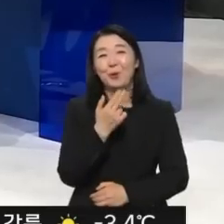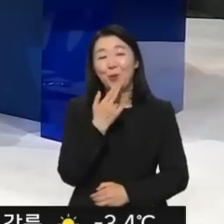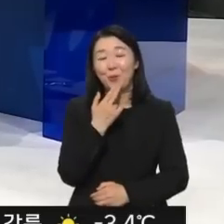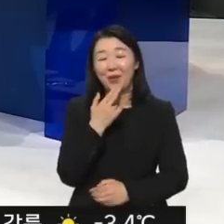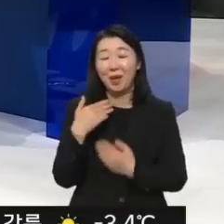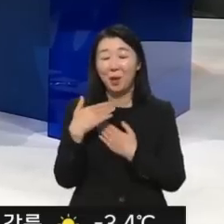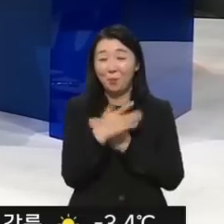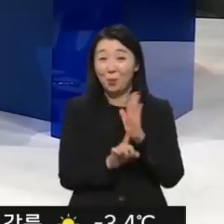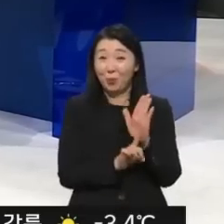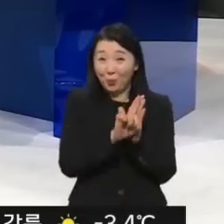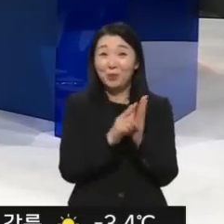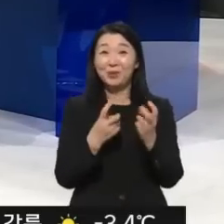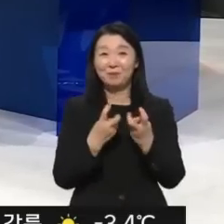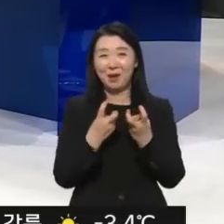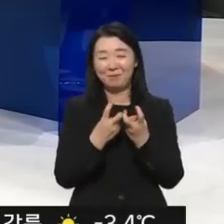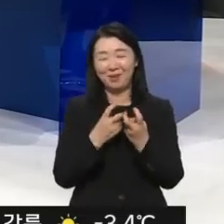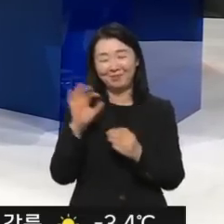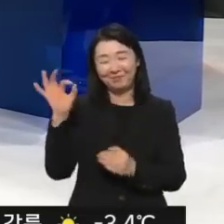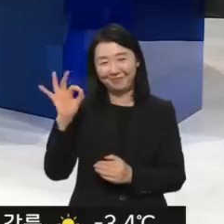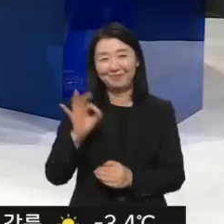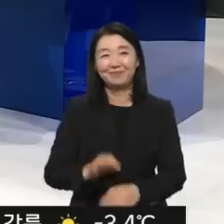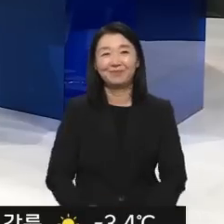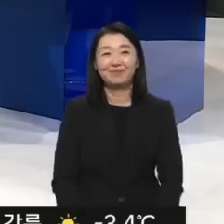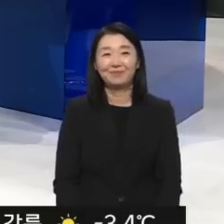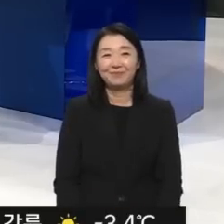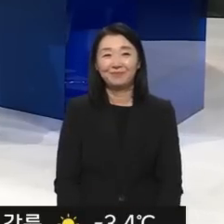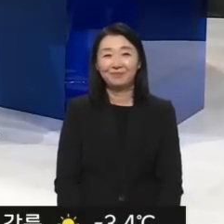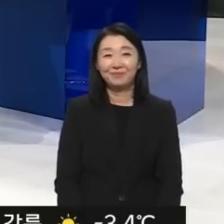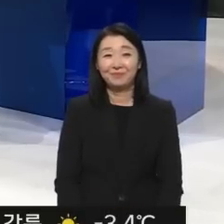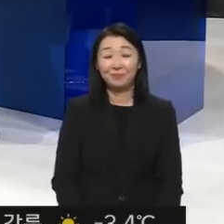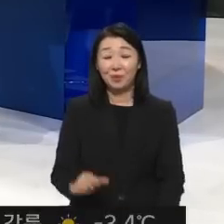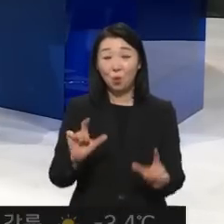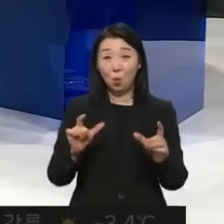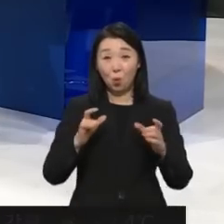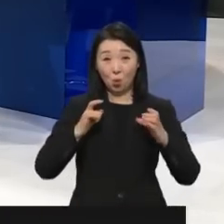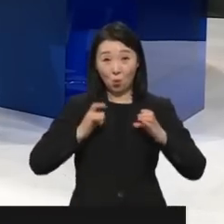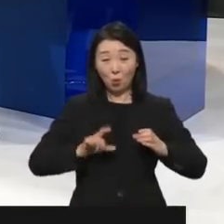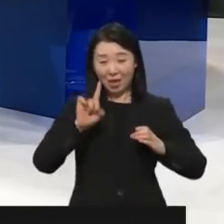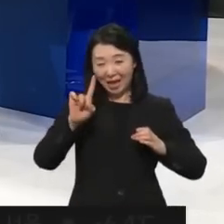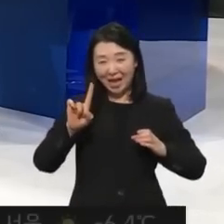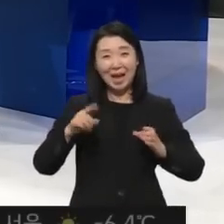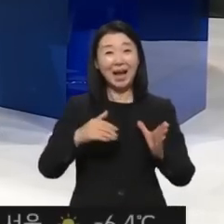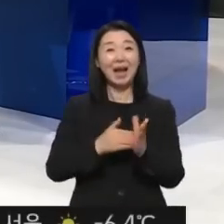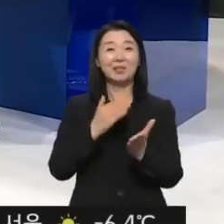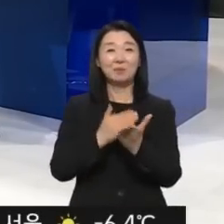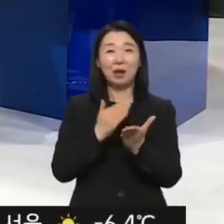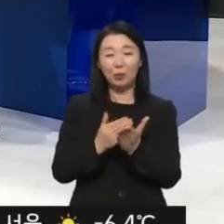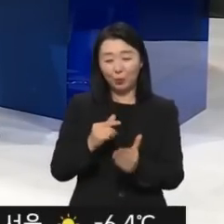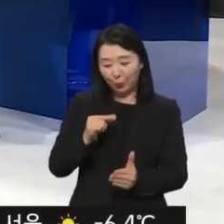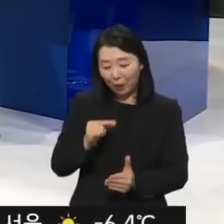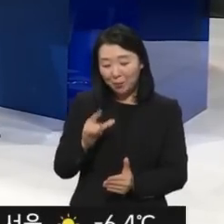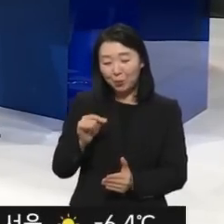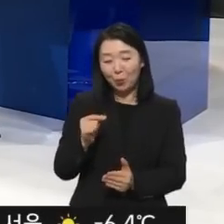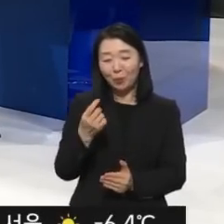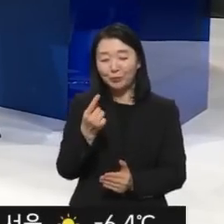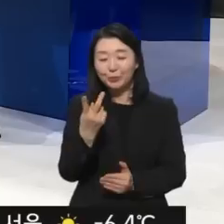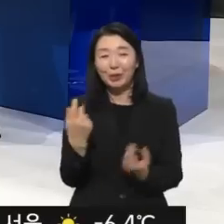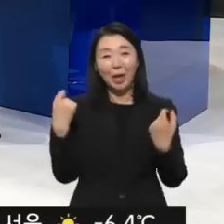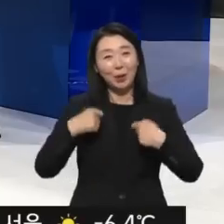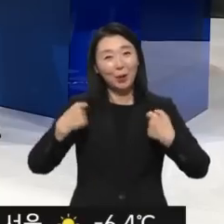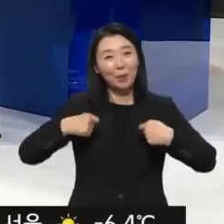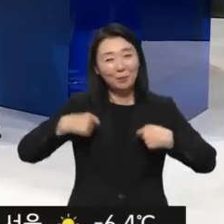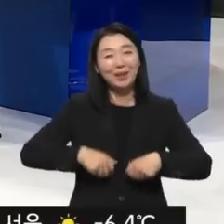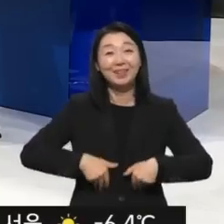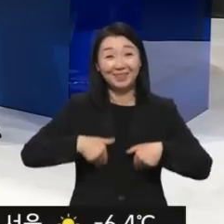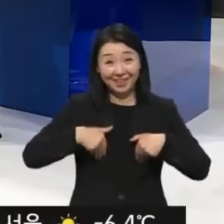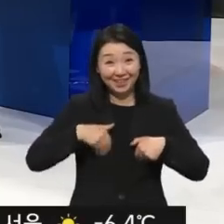체감온도를 높이는 방법 제가 찾아봤습니다. 우선 두꺼운 겉옷 하나보다는 얇은 옷을 여러 겹 껴입는 게 더 따뜻하다는